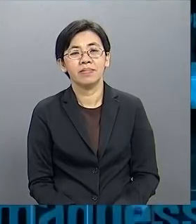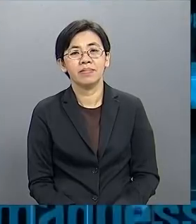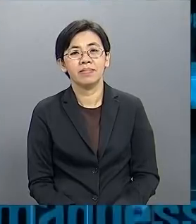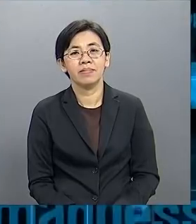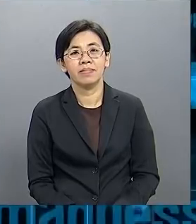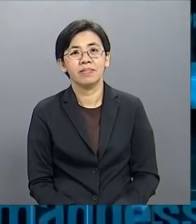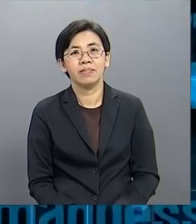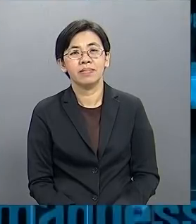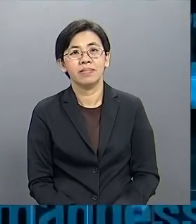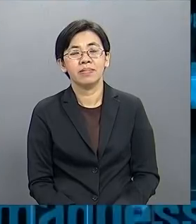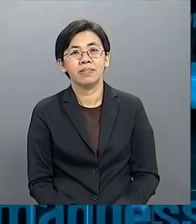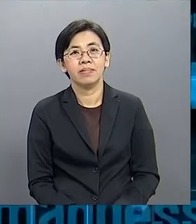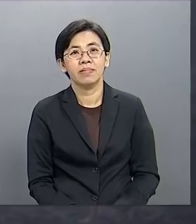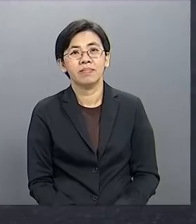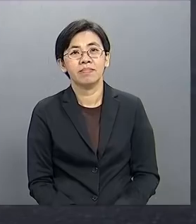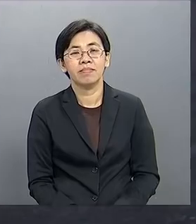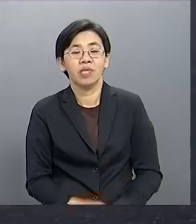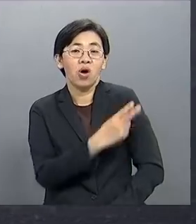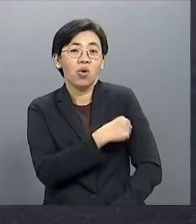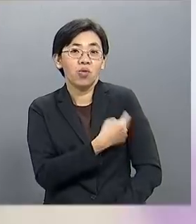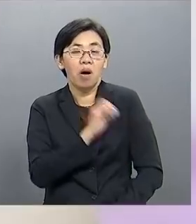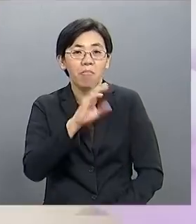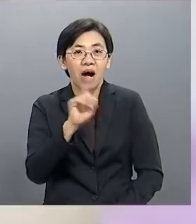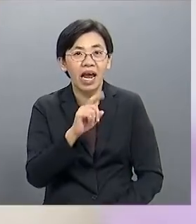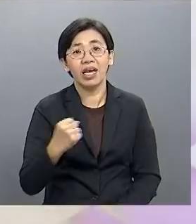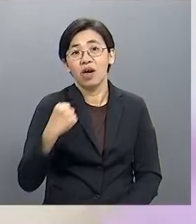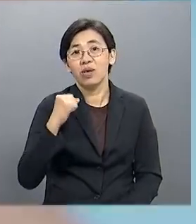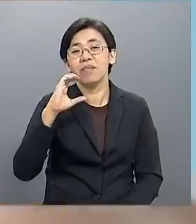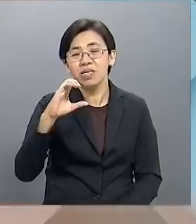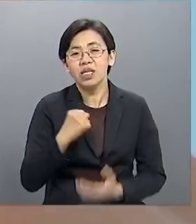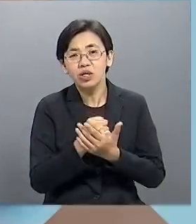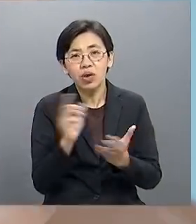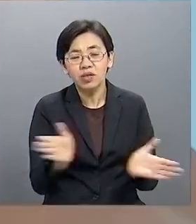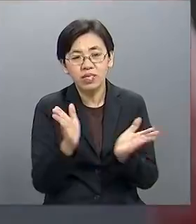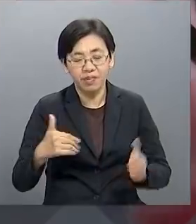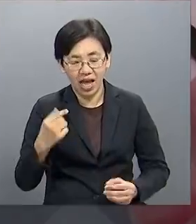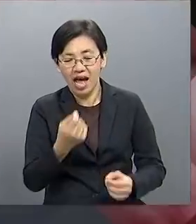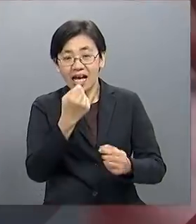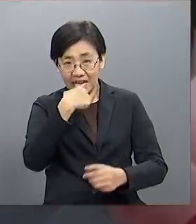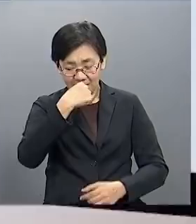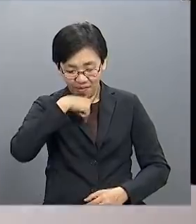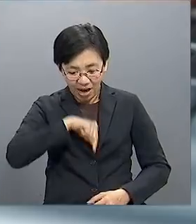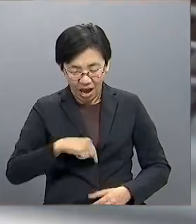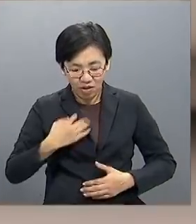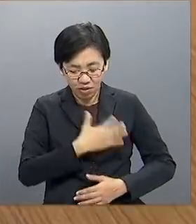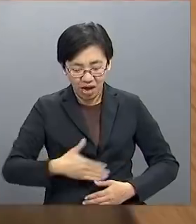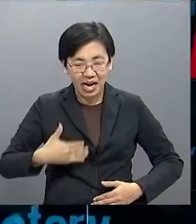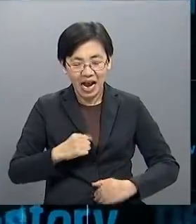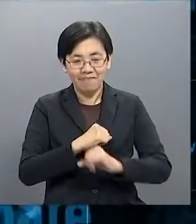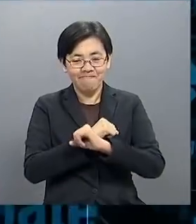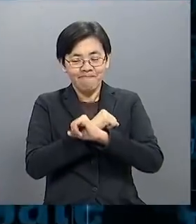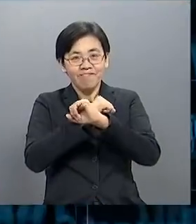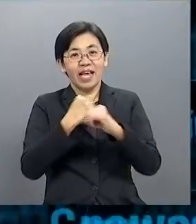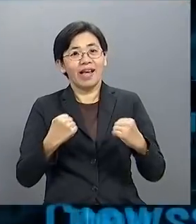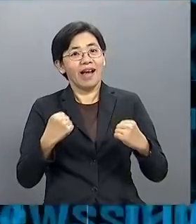คุณหมอยืนยันแล้วนะครับว่าวิตามินซีเนี่ยครับมีฤทธิ์ในการเสริมภูมิคุ้มกันให้ร่างกายเท่านั้นคุณผู้ชมครับไม่ได้นำมาใช้ใน